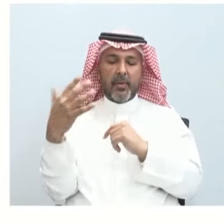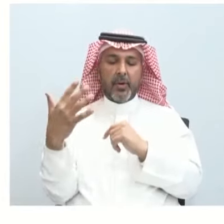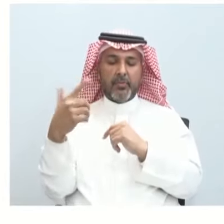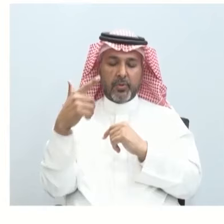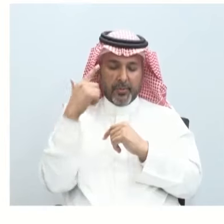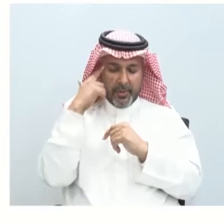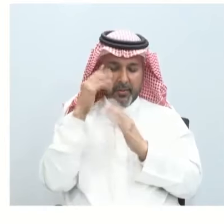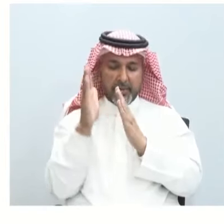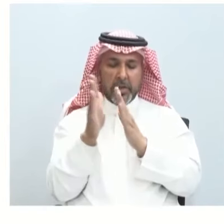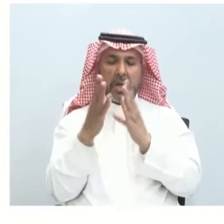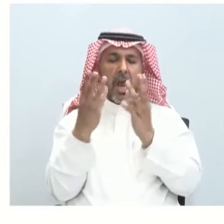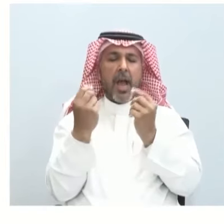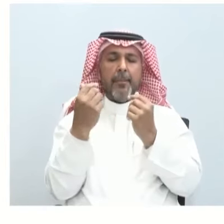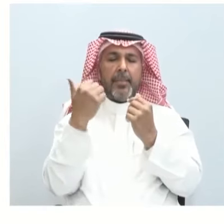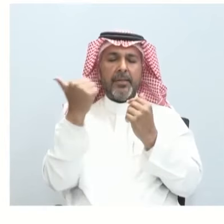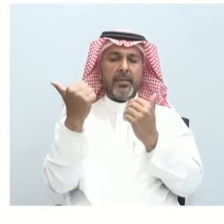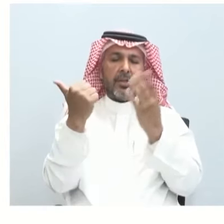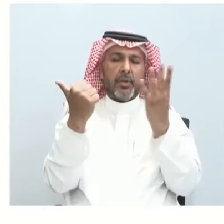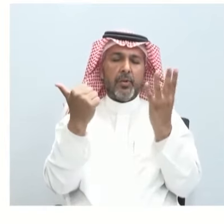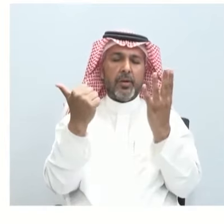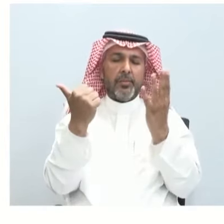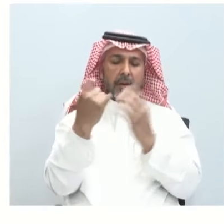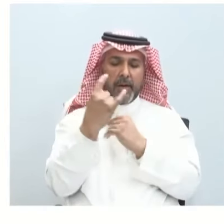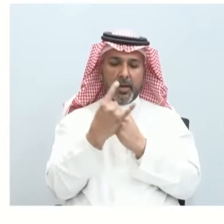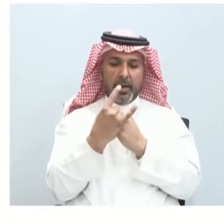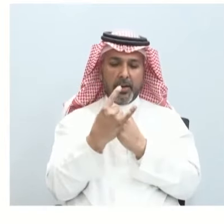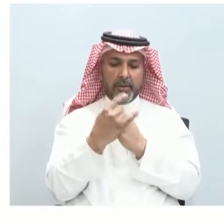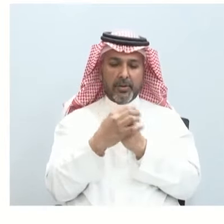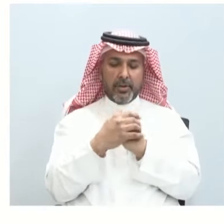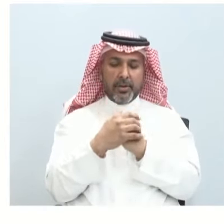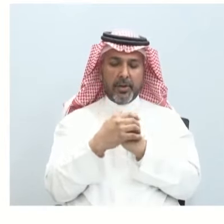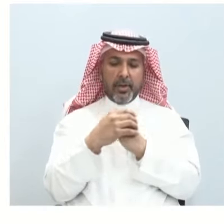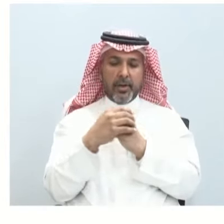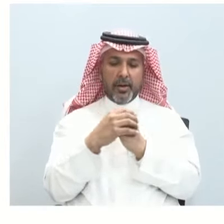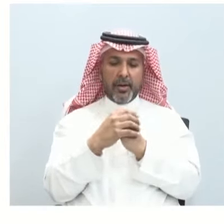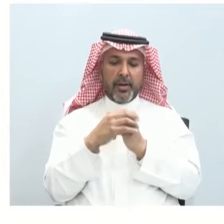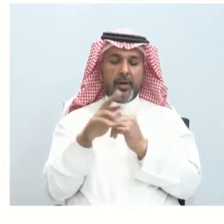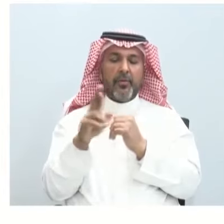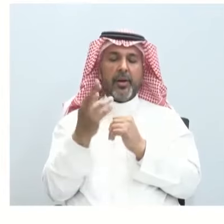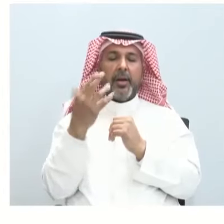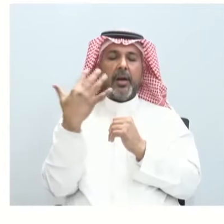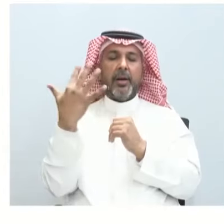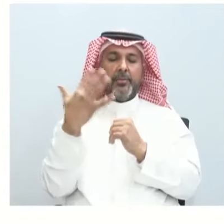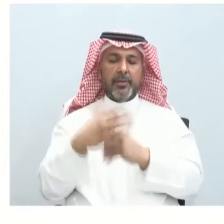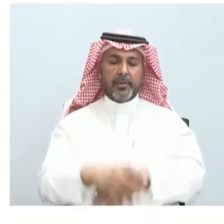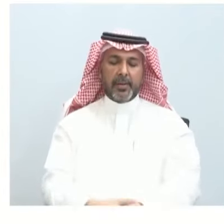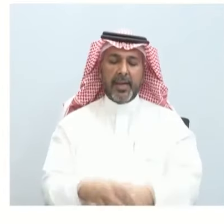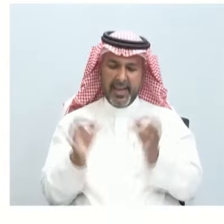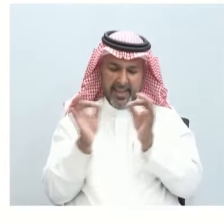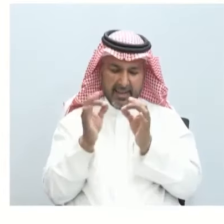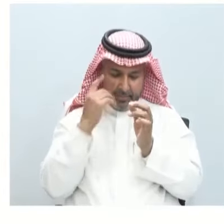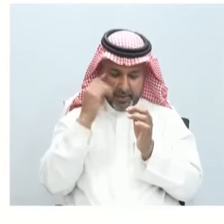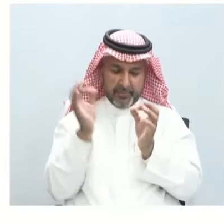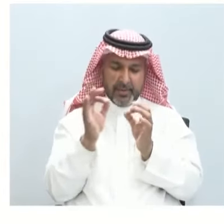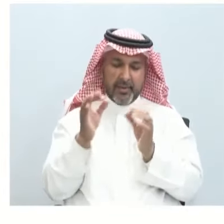عمليه الجمع بالترتيب الفواصل العشريه اسفل بعضها البعض فنحصل على الناتج 10 وخمسه من